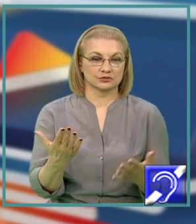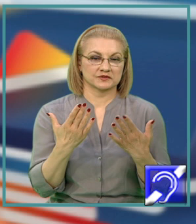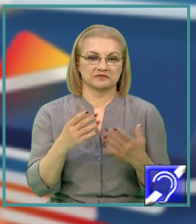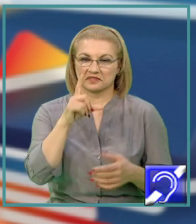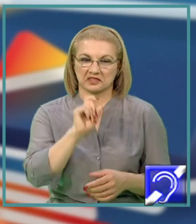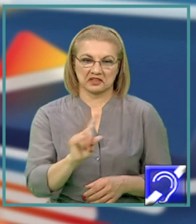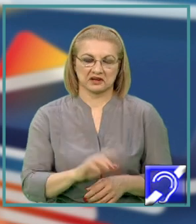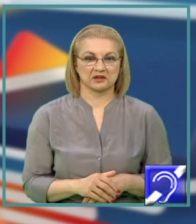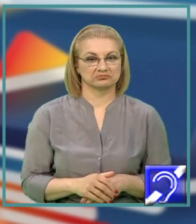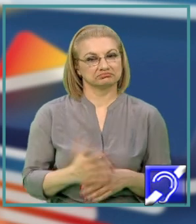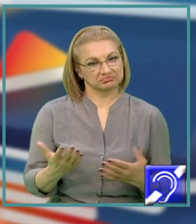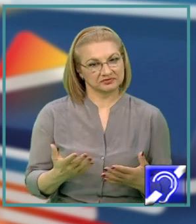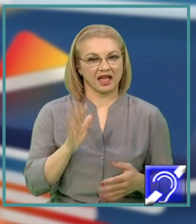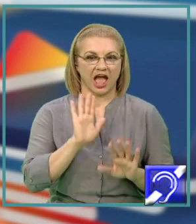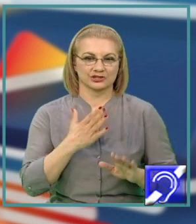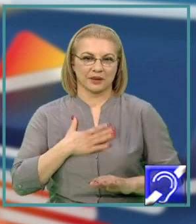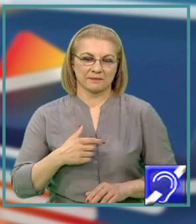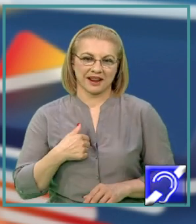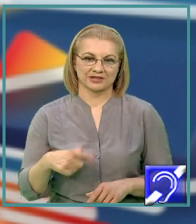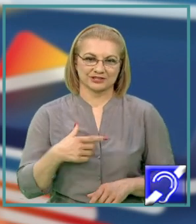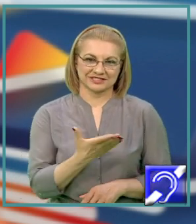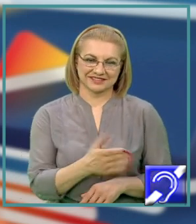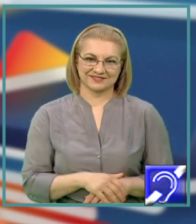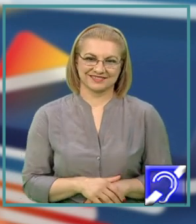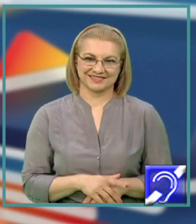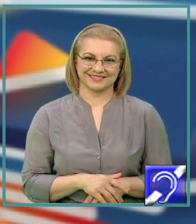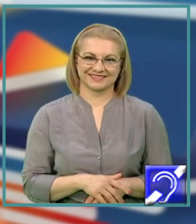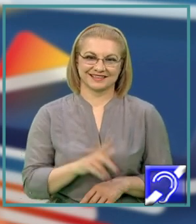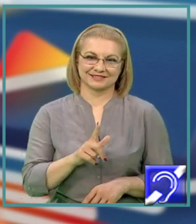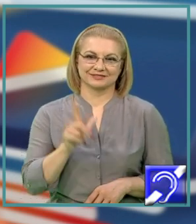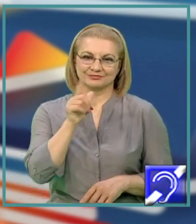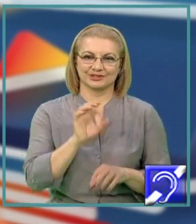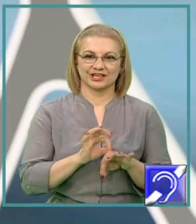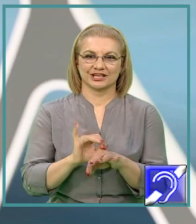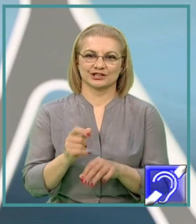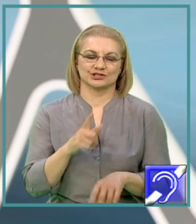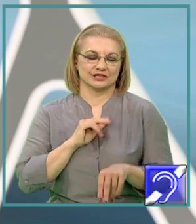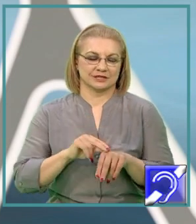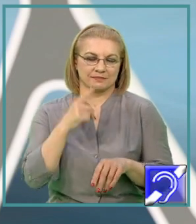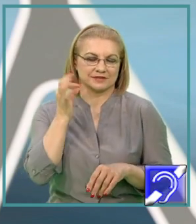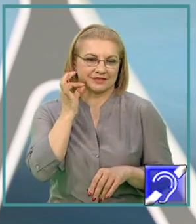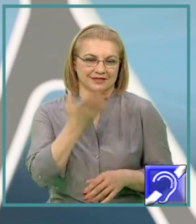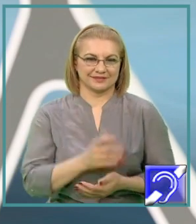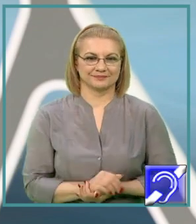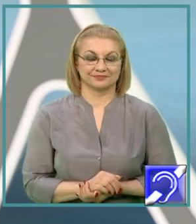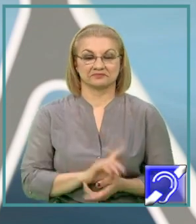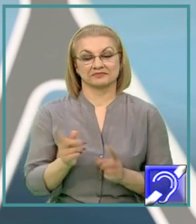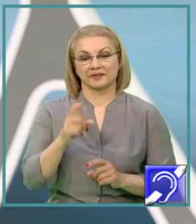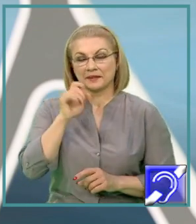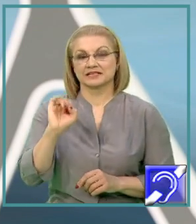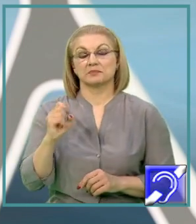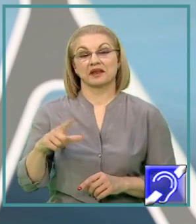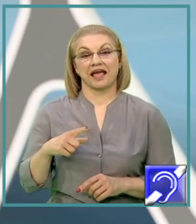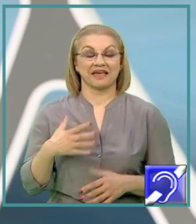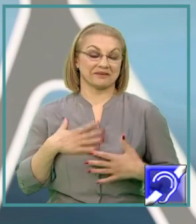rău, vezi, așa-mi place să fii, giggle și simțit. Spirache încântat, îmi